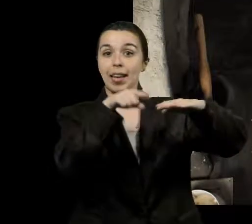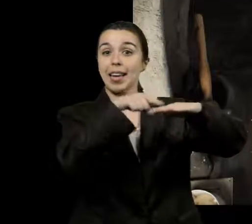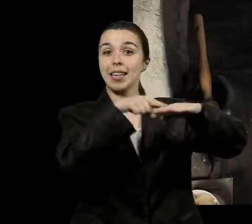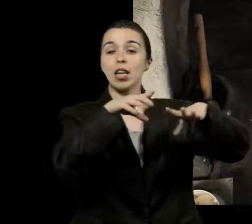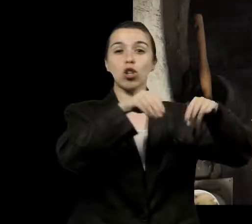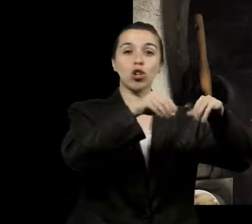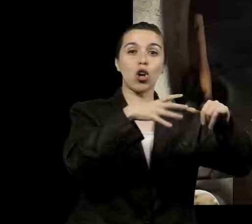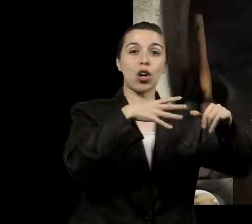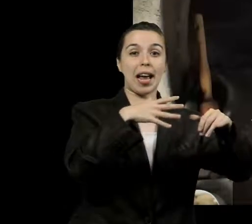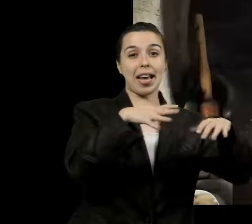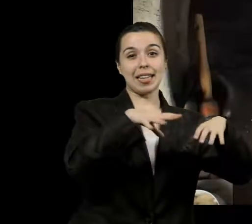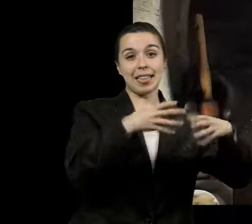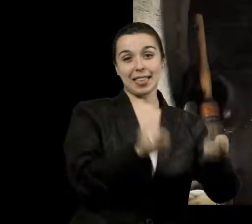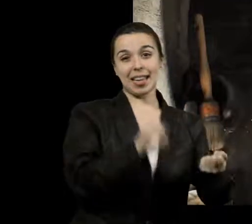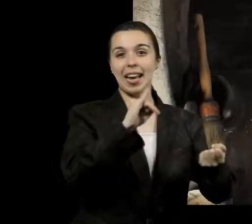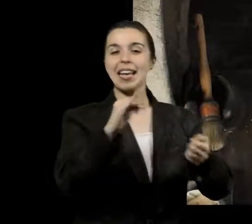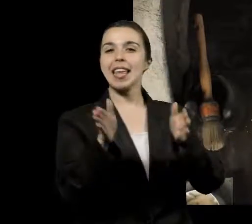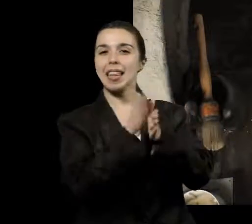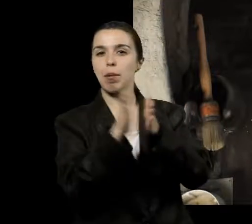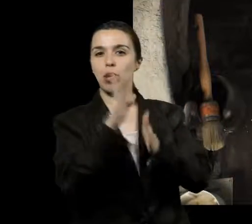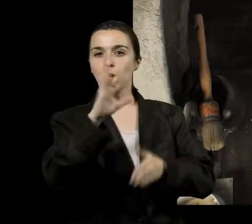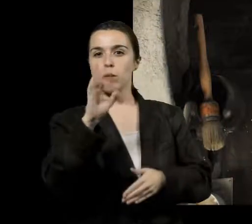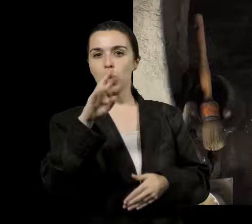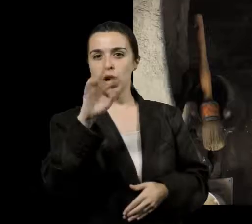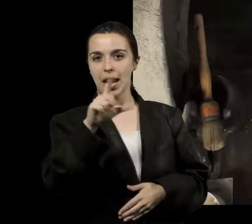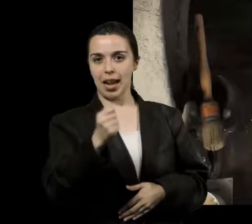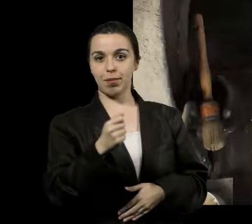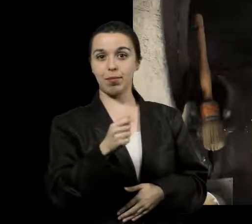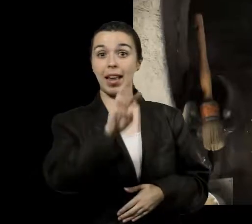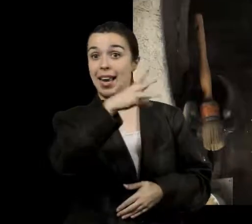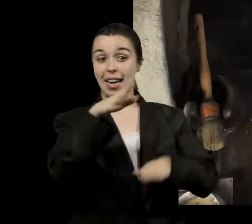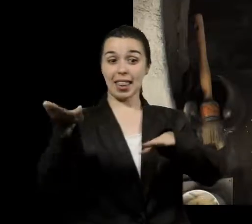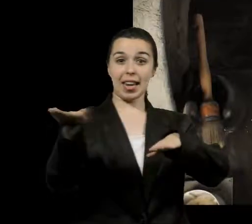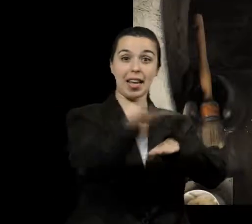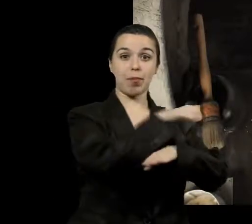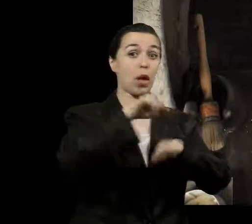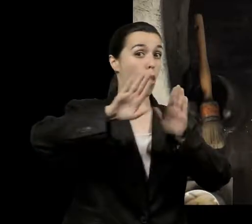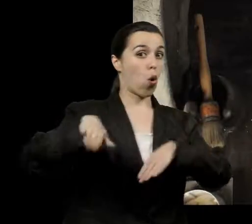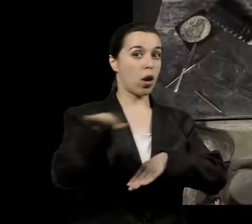d'aigua. Està formada per sorra seca i ciment Portland.